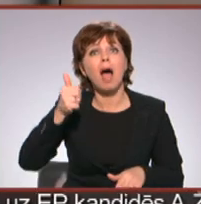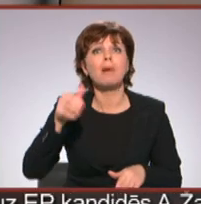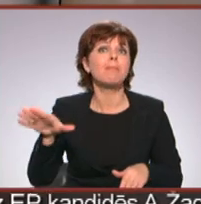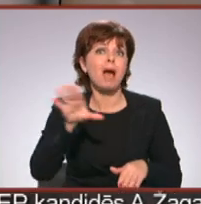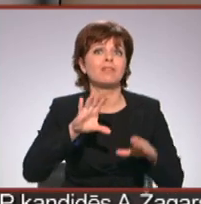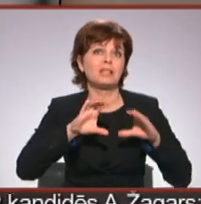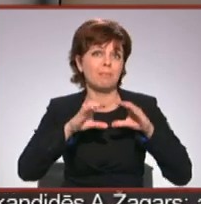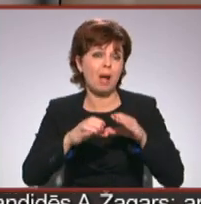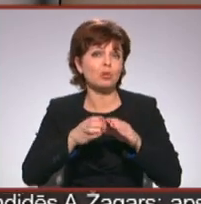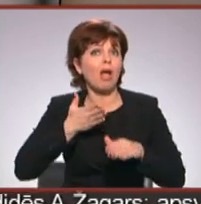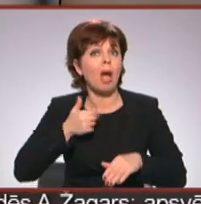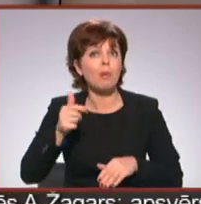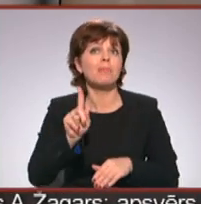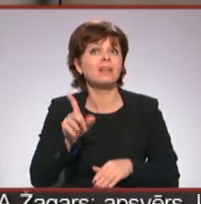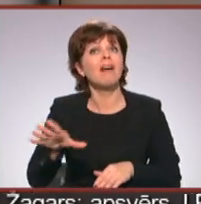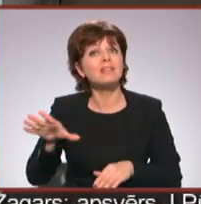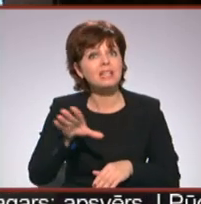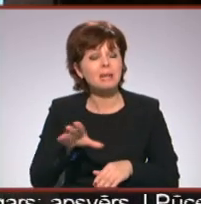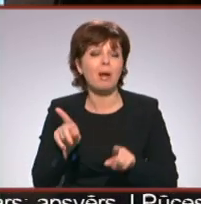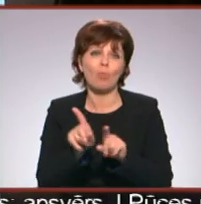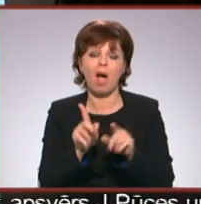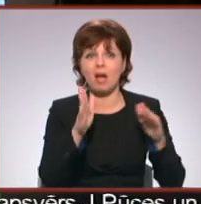mājas. Turpin TV Spektrs.